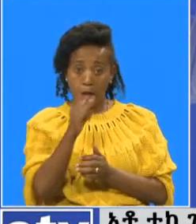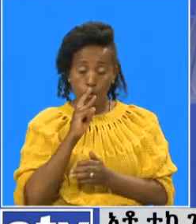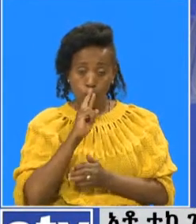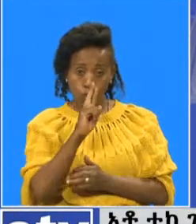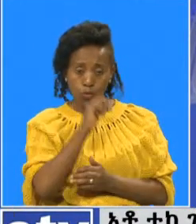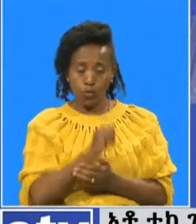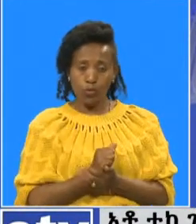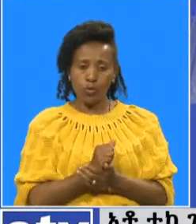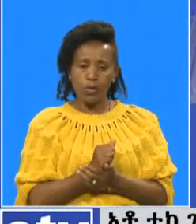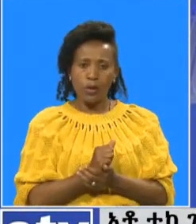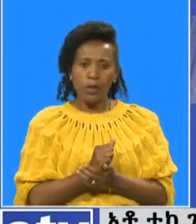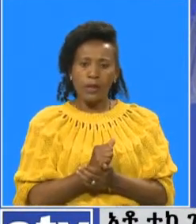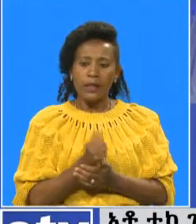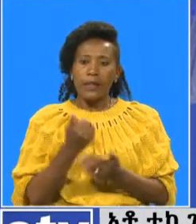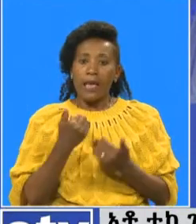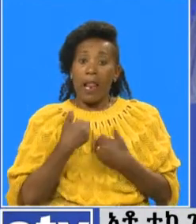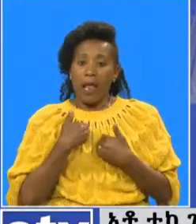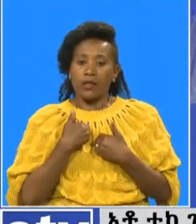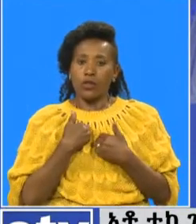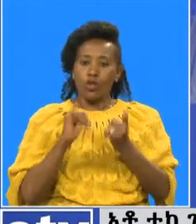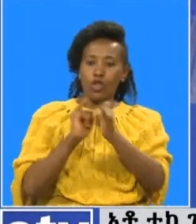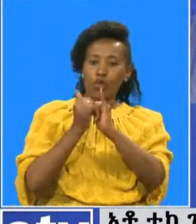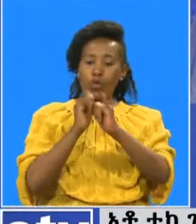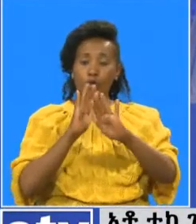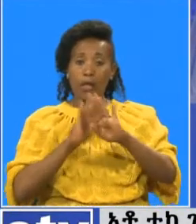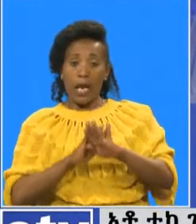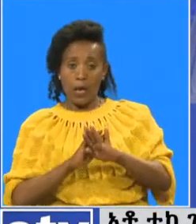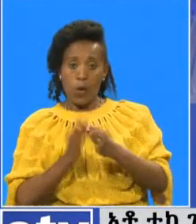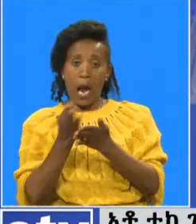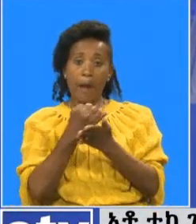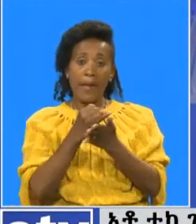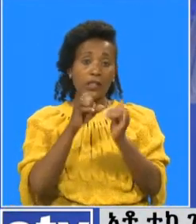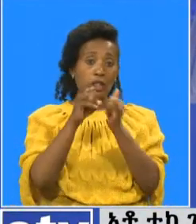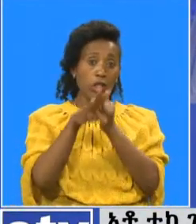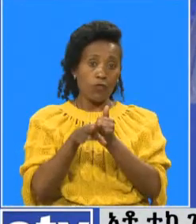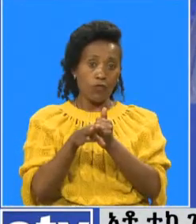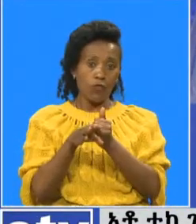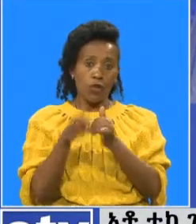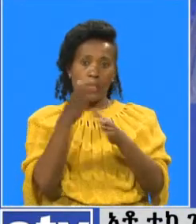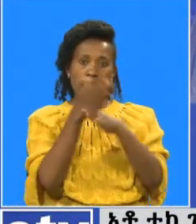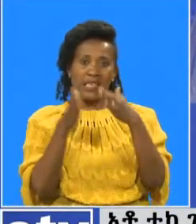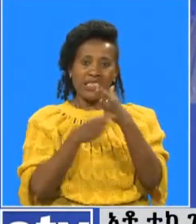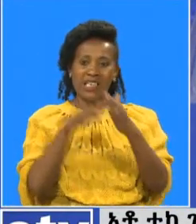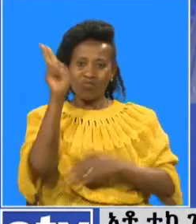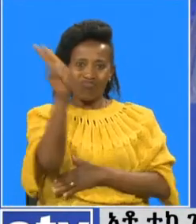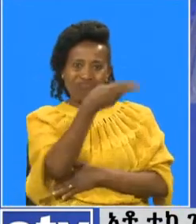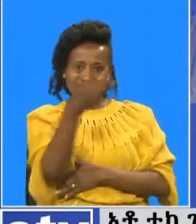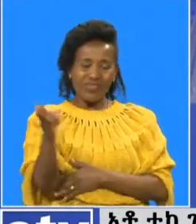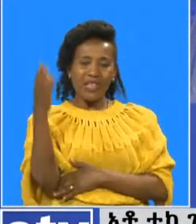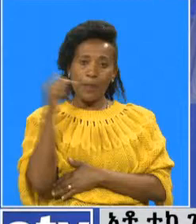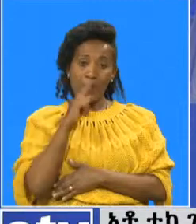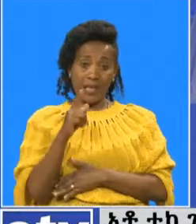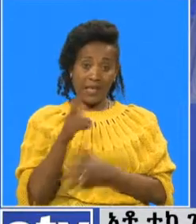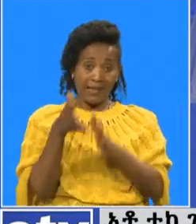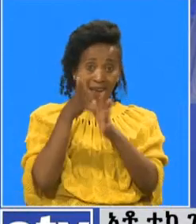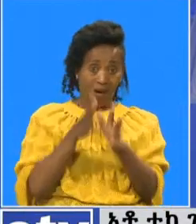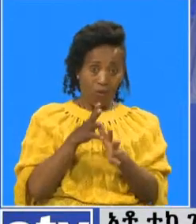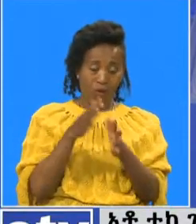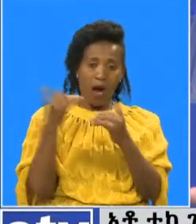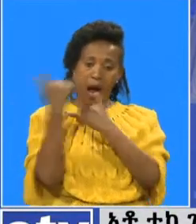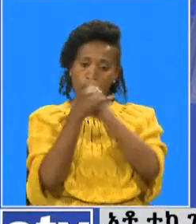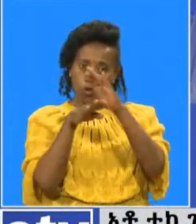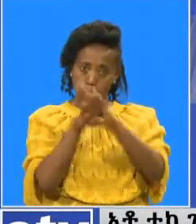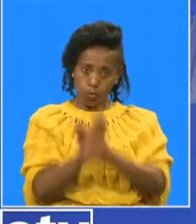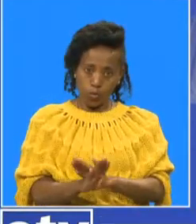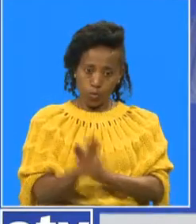አንዳንዶቹ ያው የነበራቸው በተለይ ኤክስፖርት ላይ የነበሩ አምራች ዘርፎች ኦርደራቸው ካንስል የተደረጉ ነበሩ። ኢቨን ሀገር